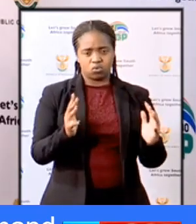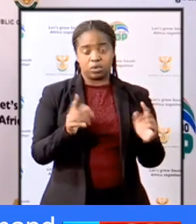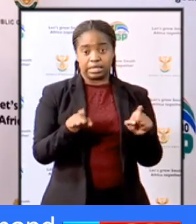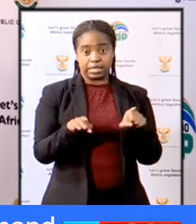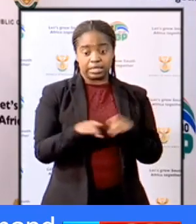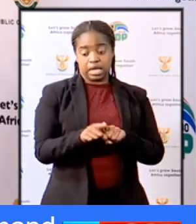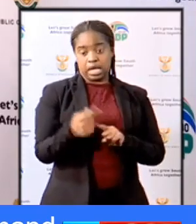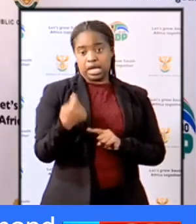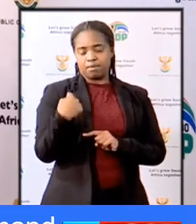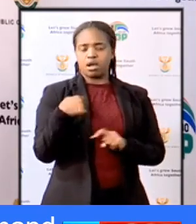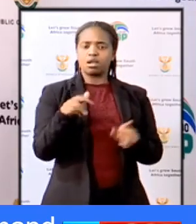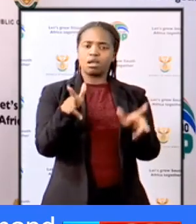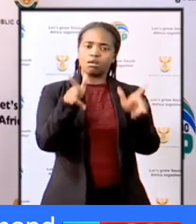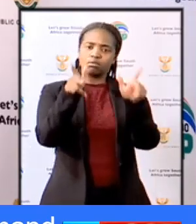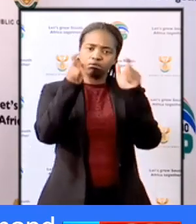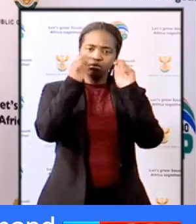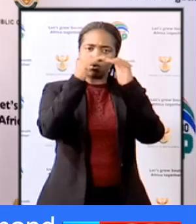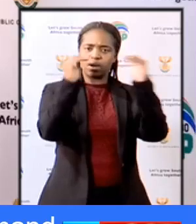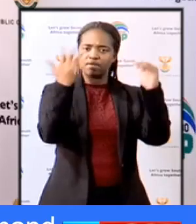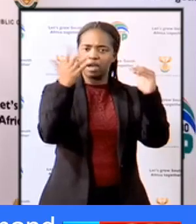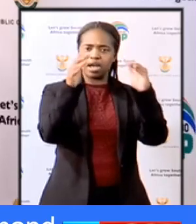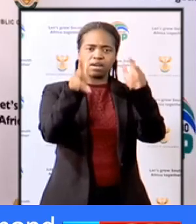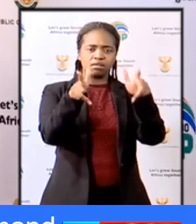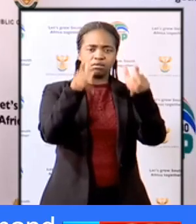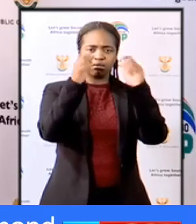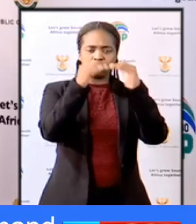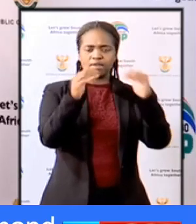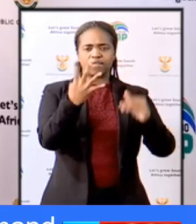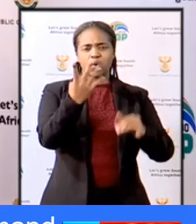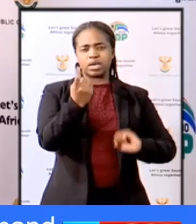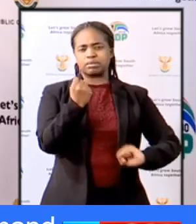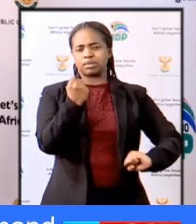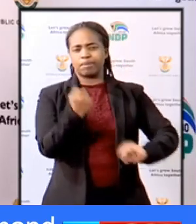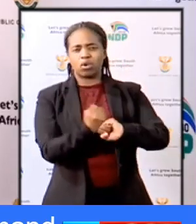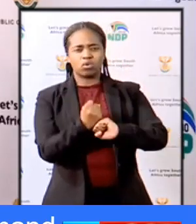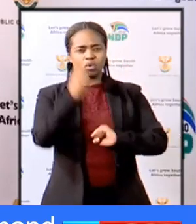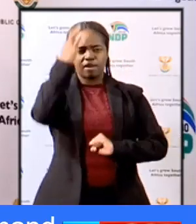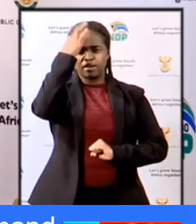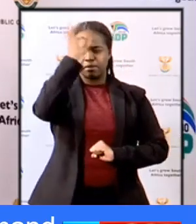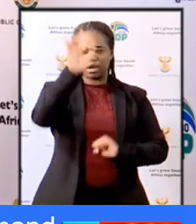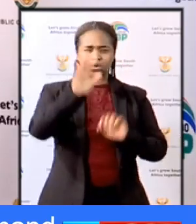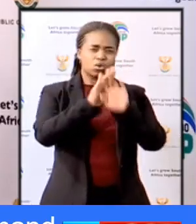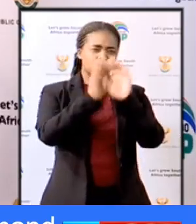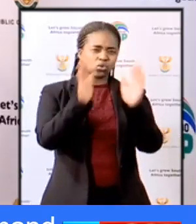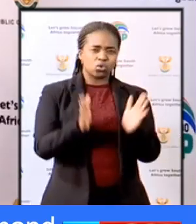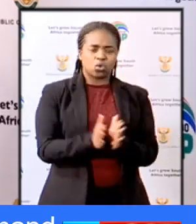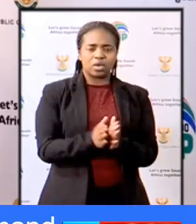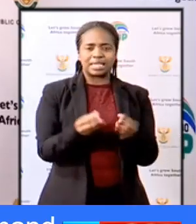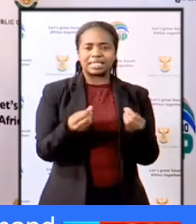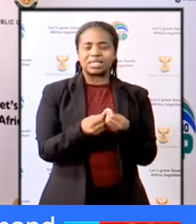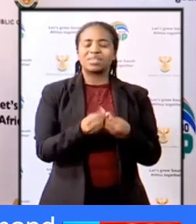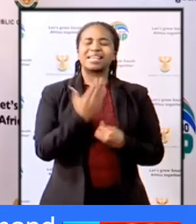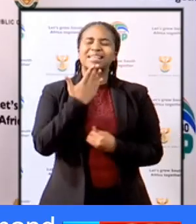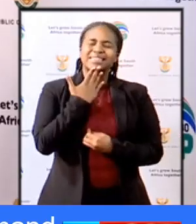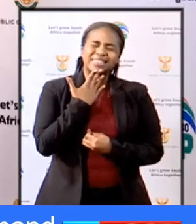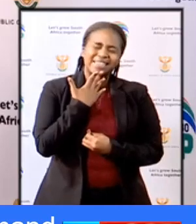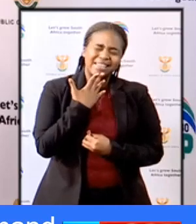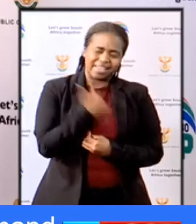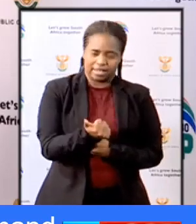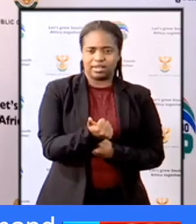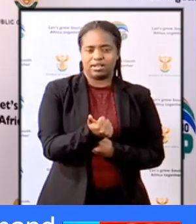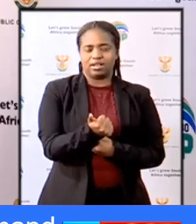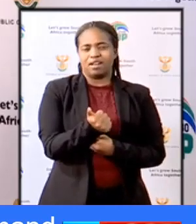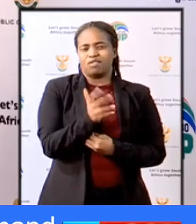nenzile nilalela niusekela uhulumeni ey'ntweni obuzisho siyacela futhi